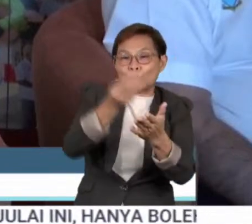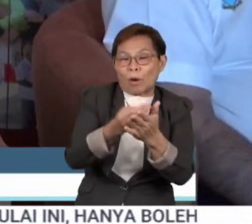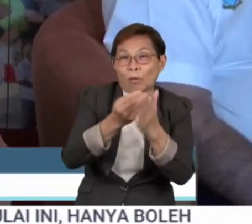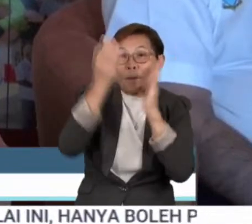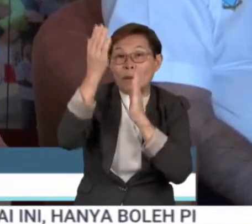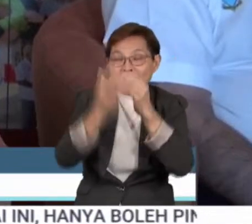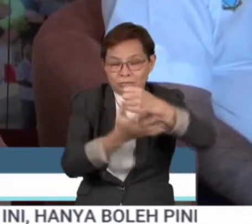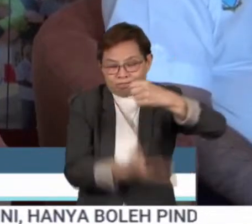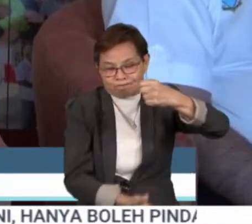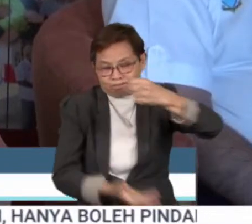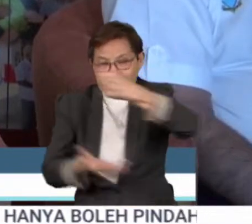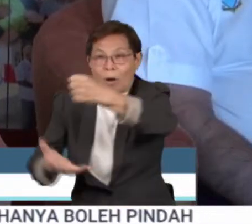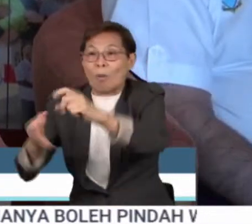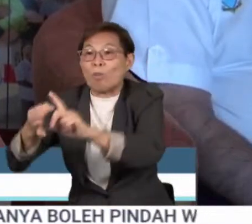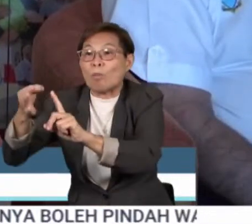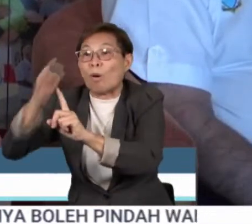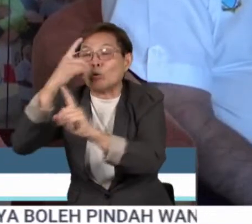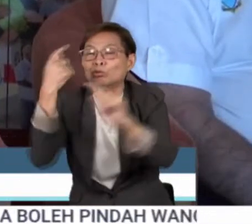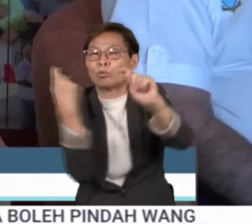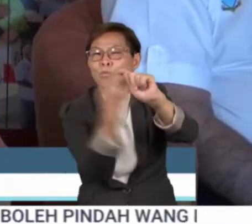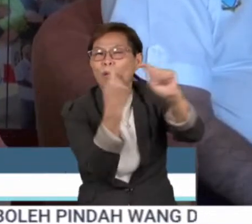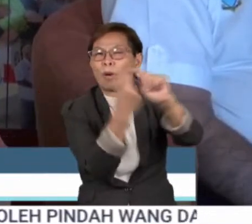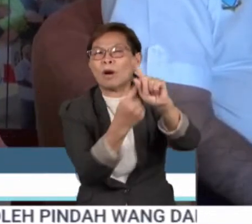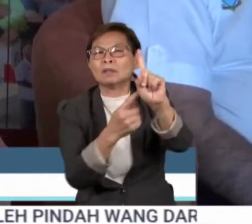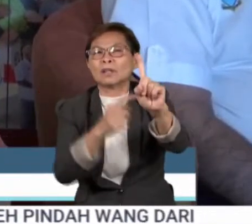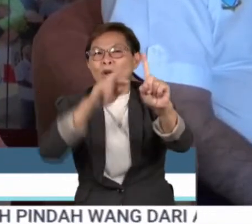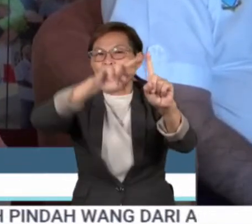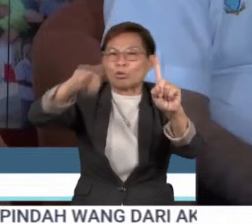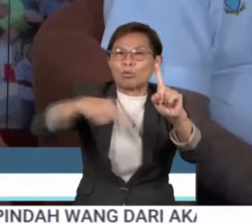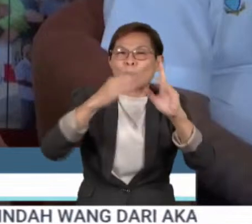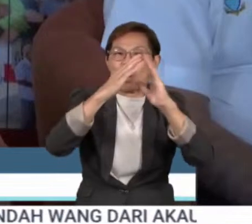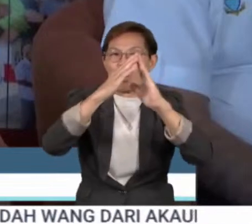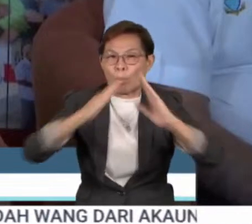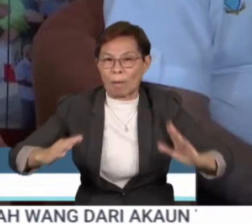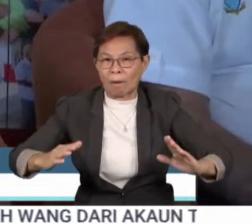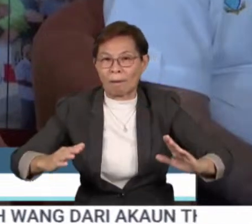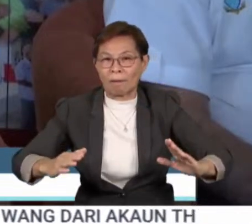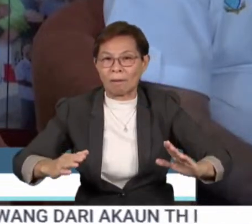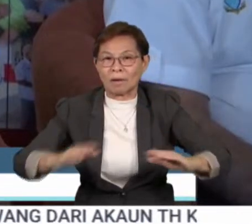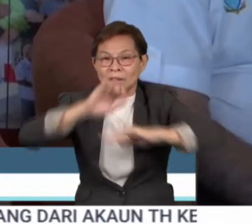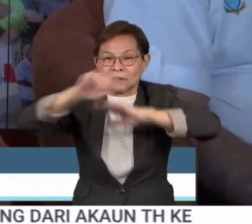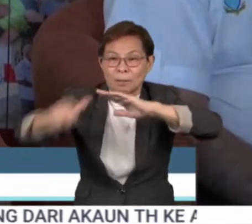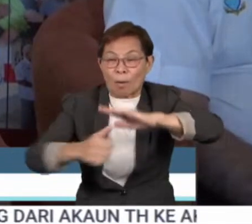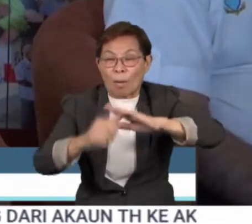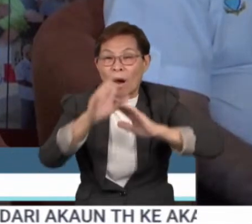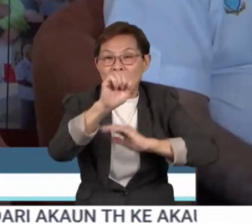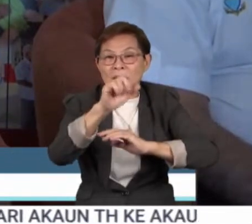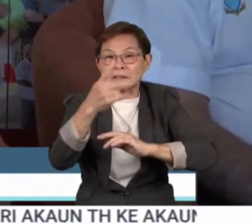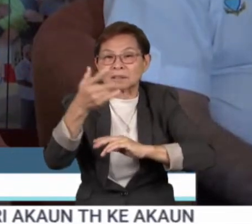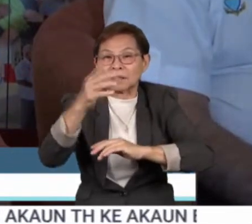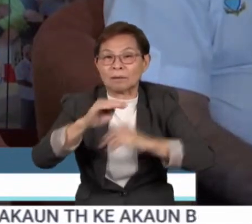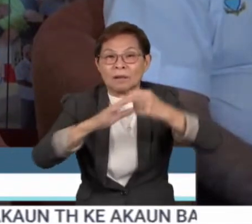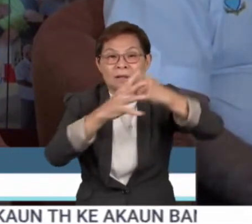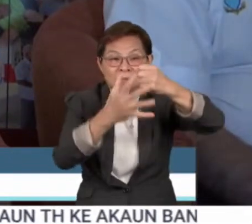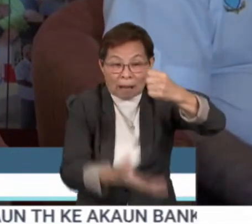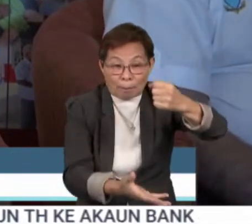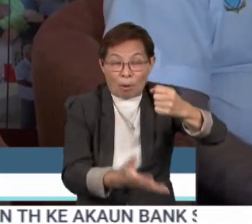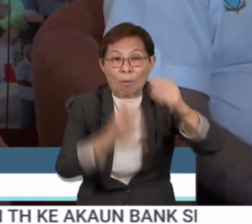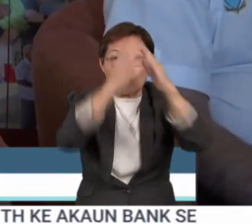RM200 juta untuk membina lebih kurang 1,000 unit di bawah skim Tabung